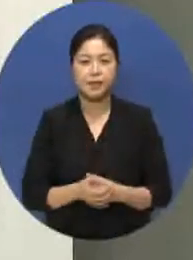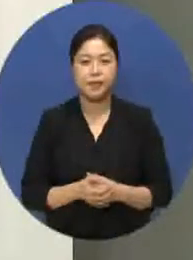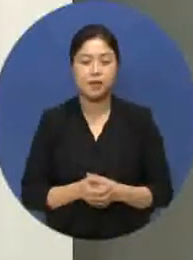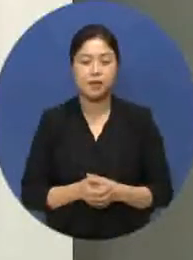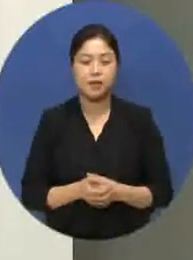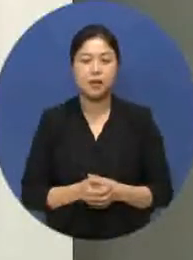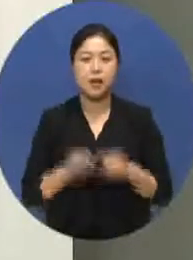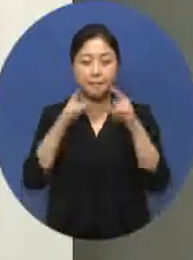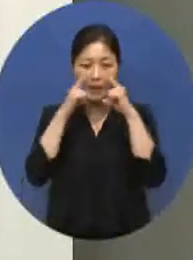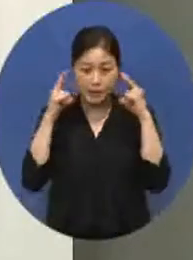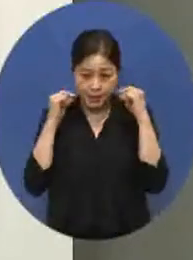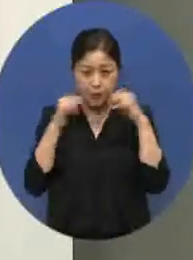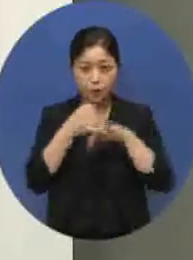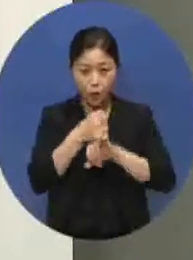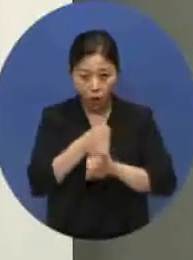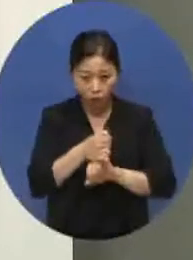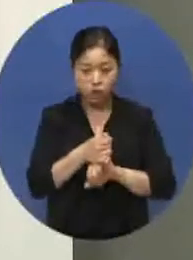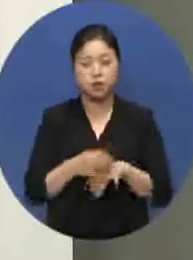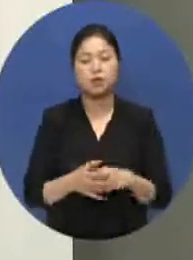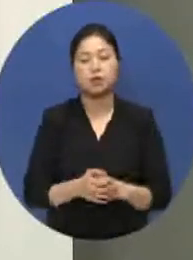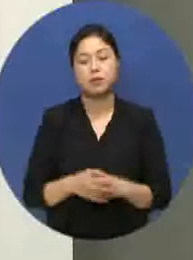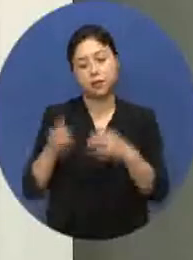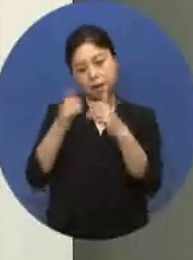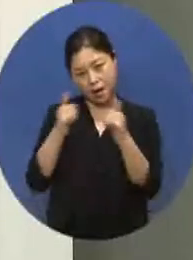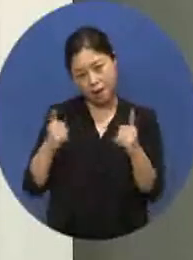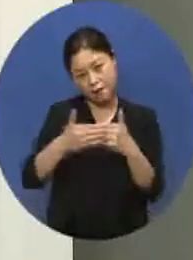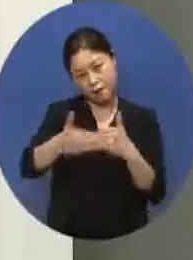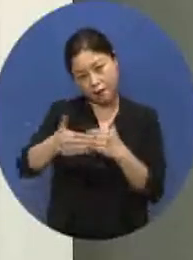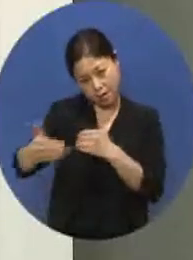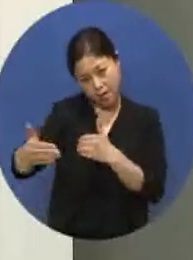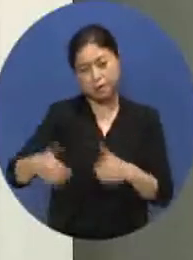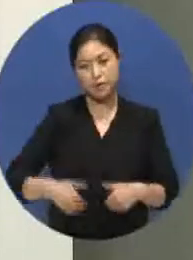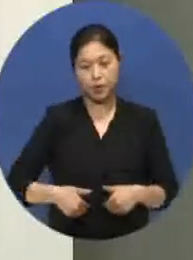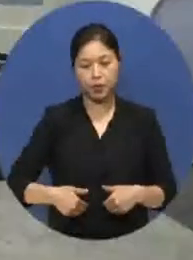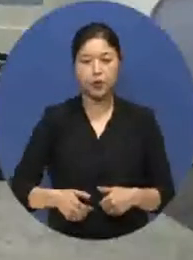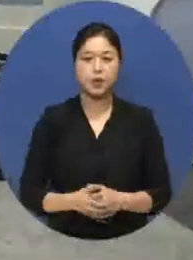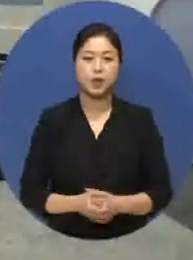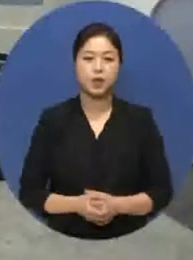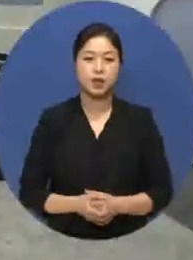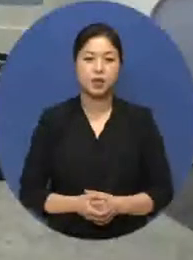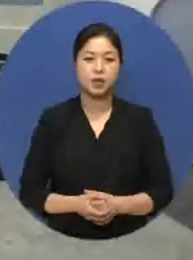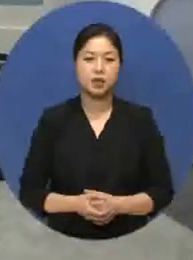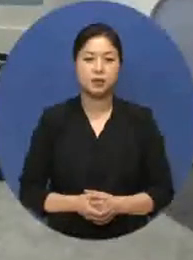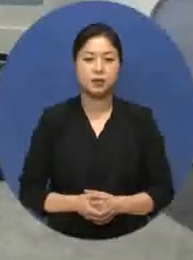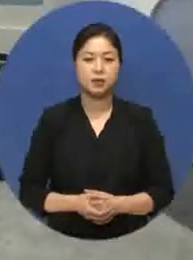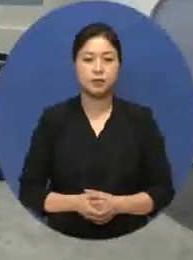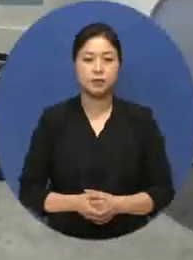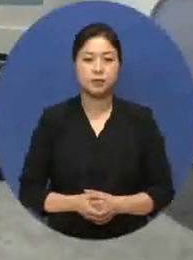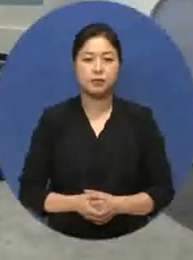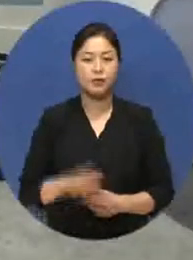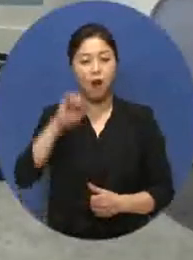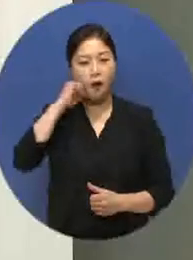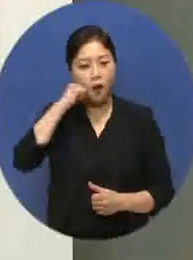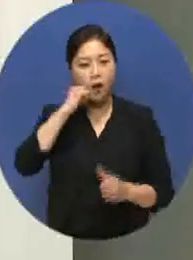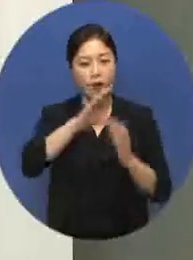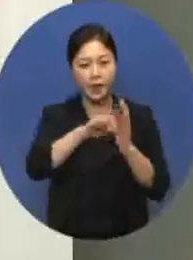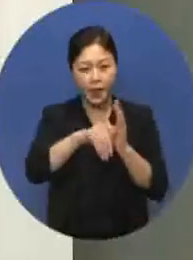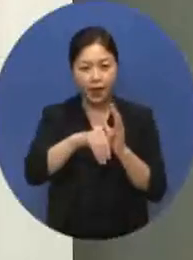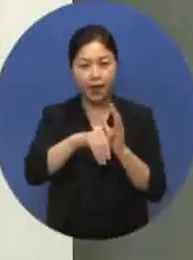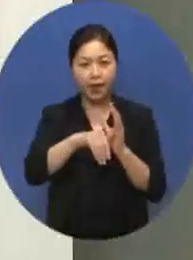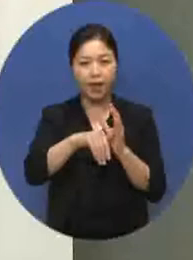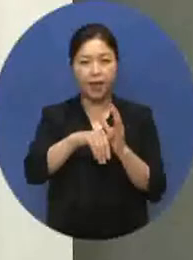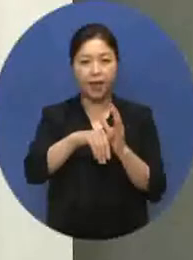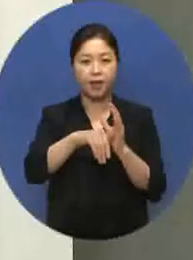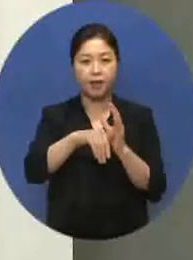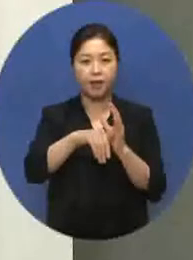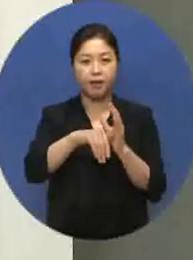얼굴에 마스크를 꼭 착용해야 하고 거리 두기를 해야 하고 참 이렇게 어려운 시기에 우리가